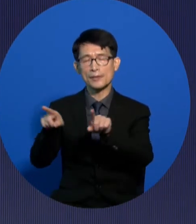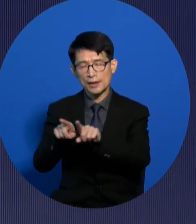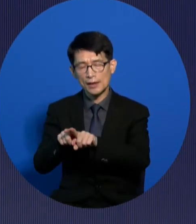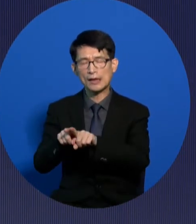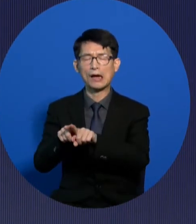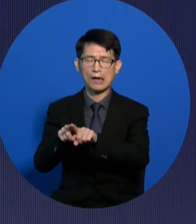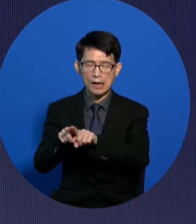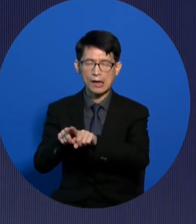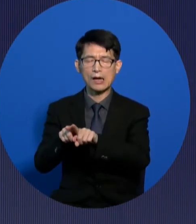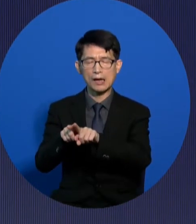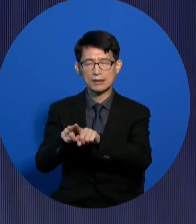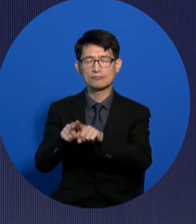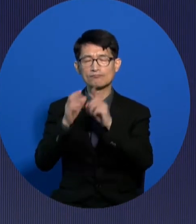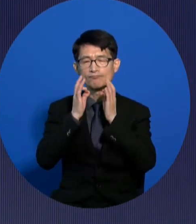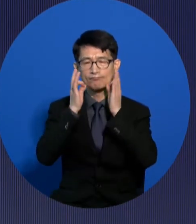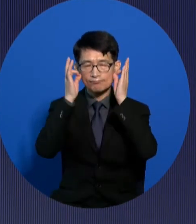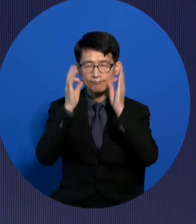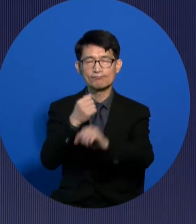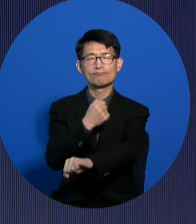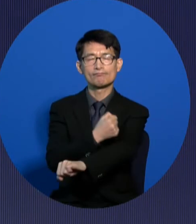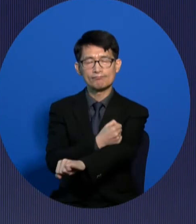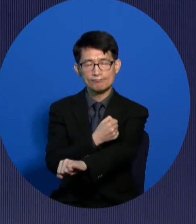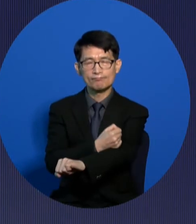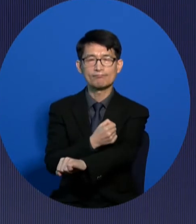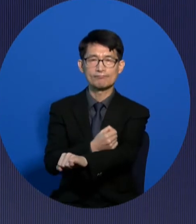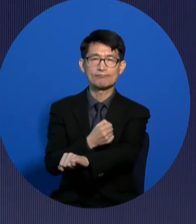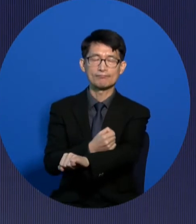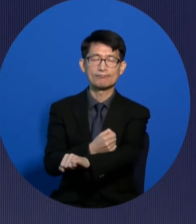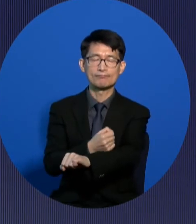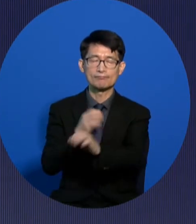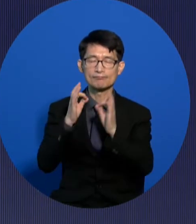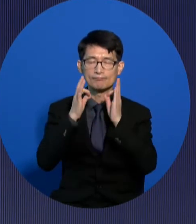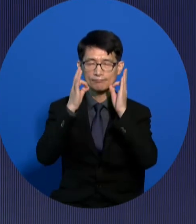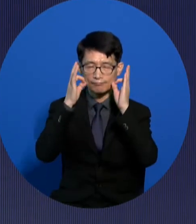다녀봤습니다. 이 평창 올림픽 성공을 위해서.